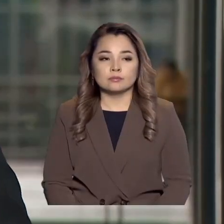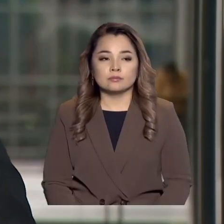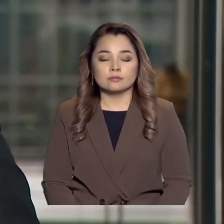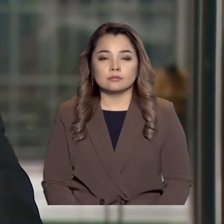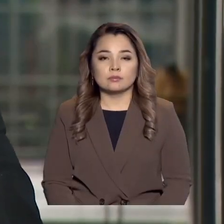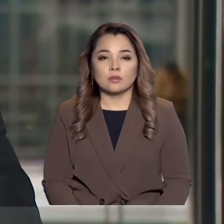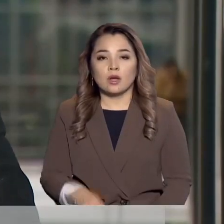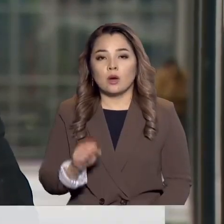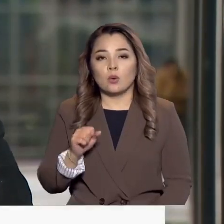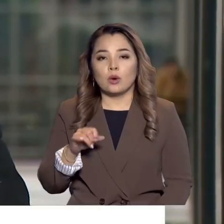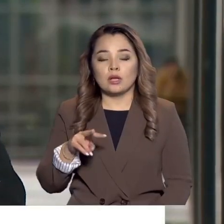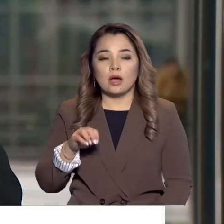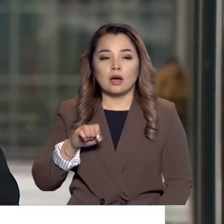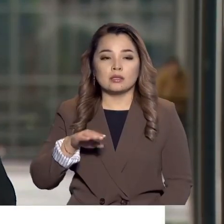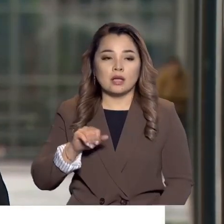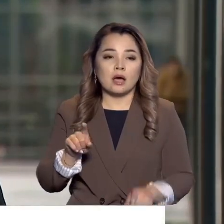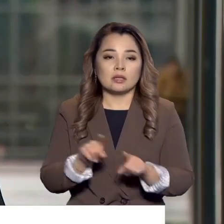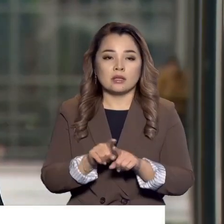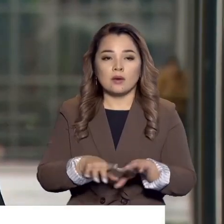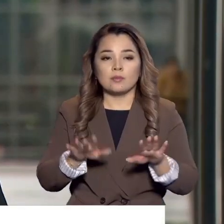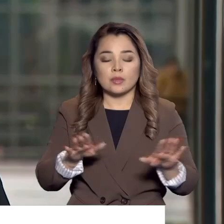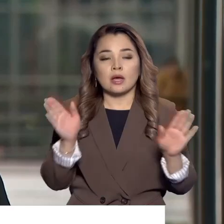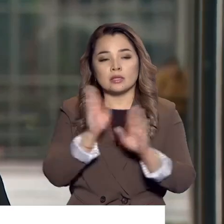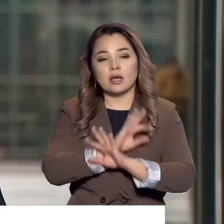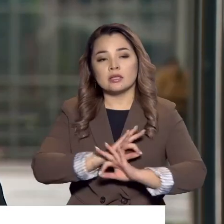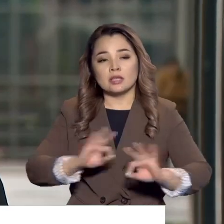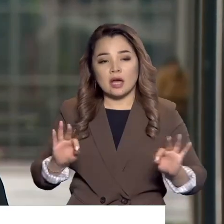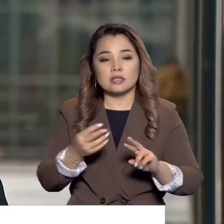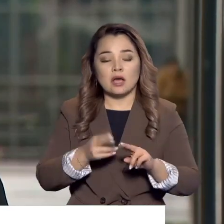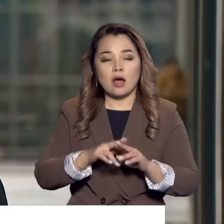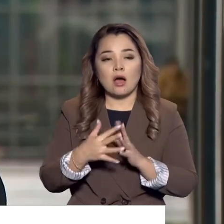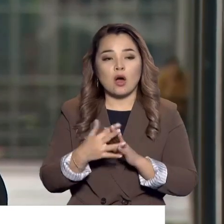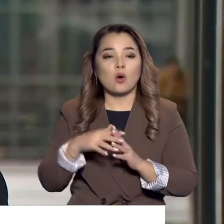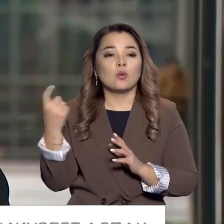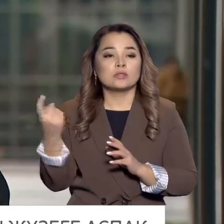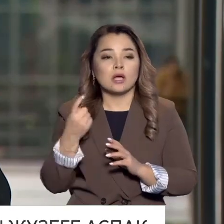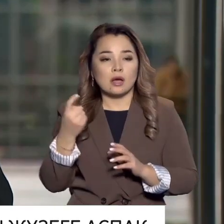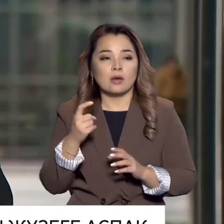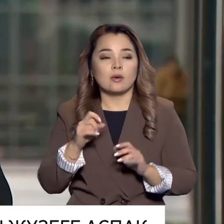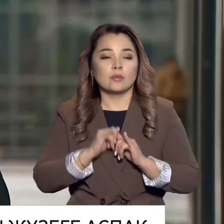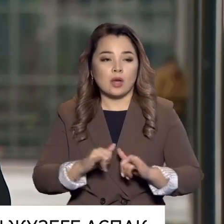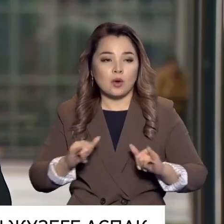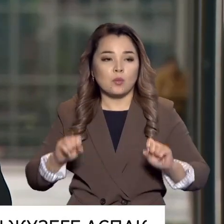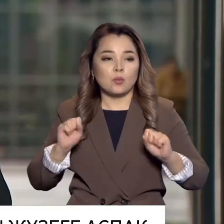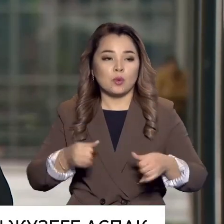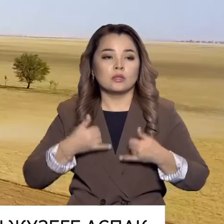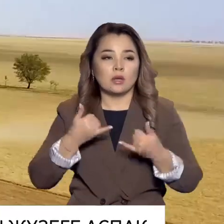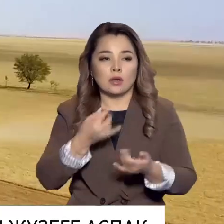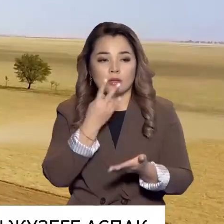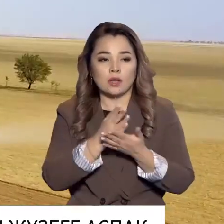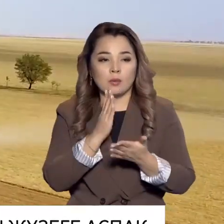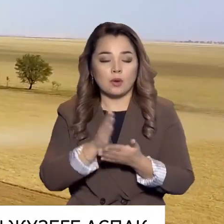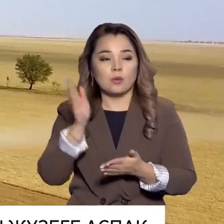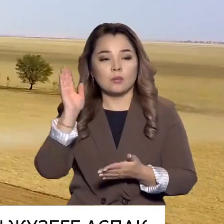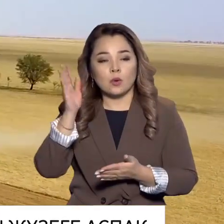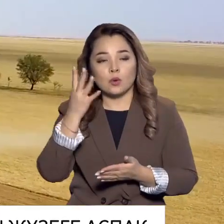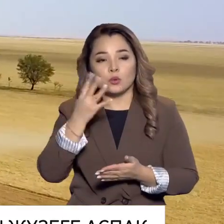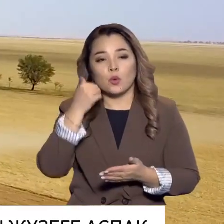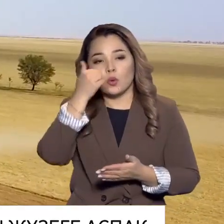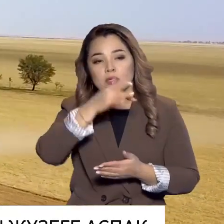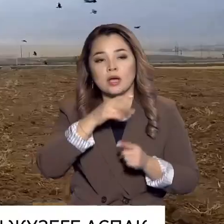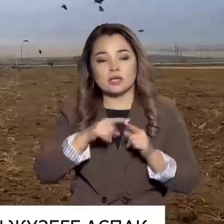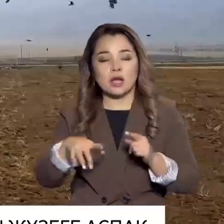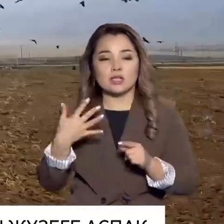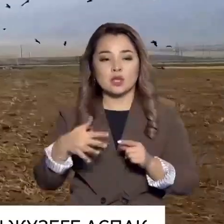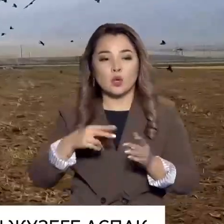Әулиеата өңірі аграрлы аймақ, табиғаты жайлы, жері шырайлы, ауыл шаруашылығын қуатты дамытуға мүмкіндік мол. Алдағы 4 жылда 50